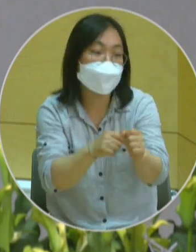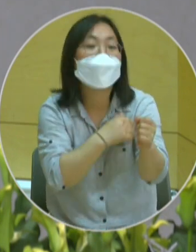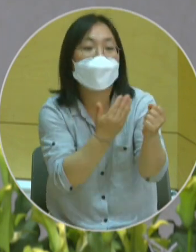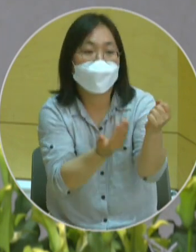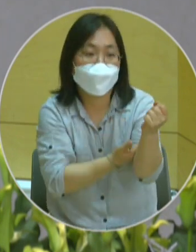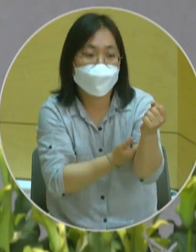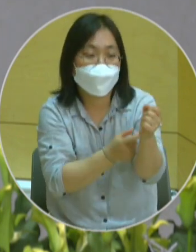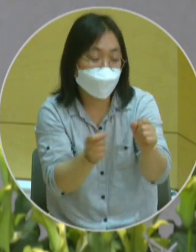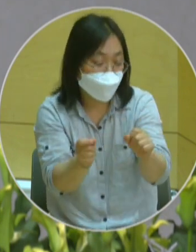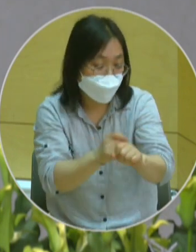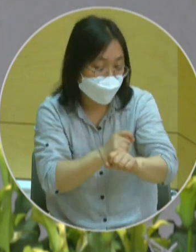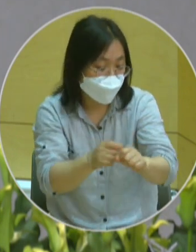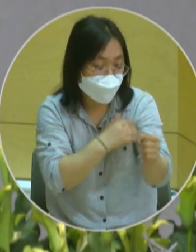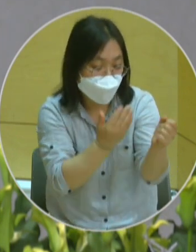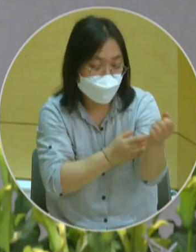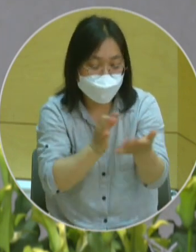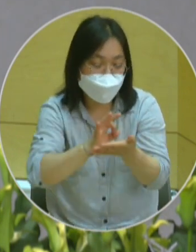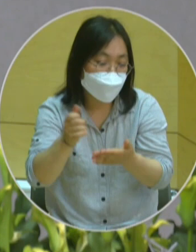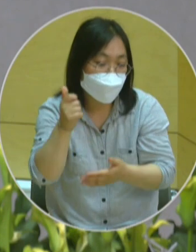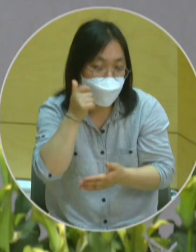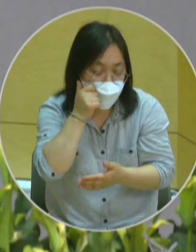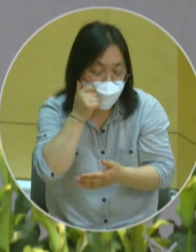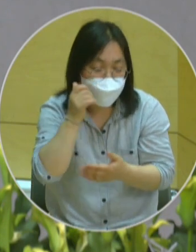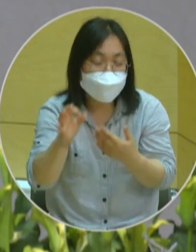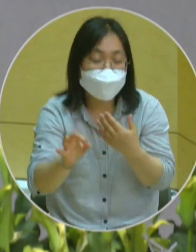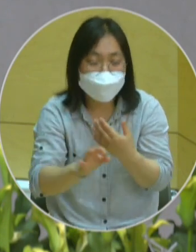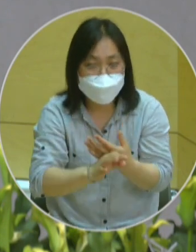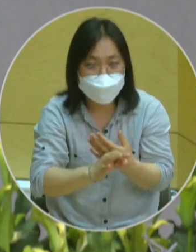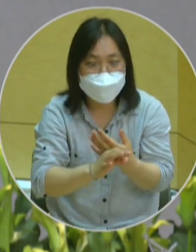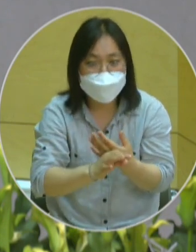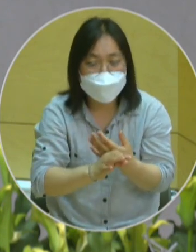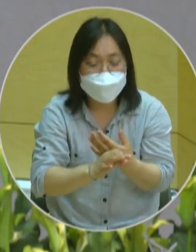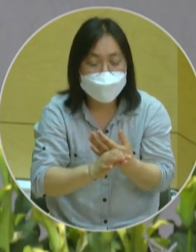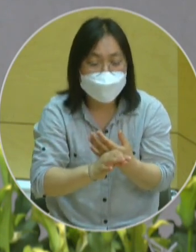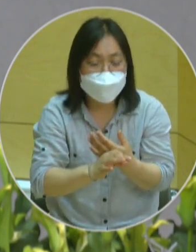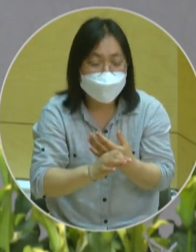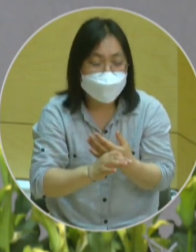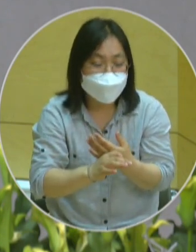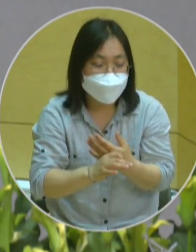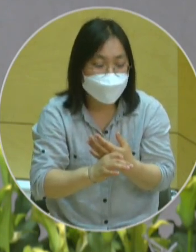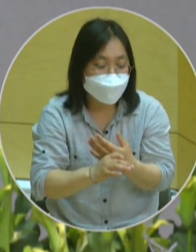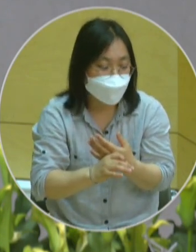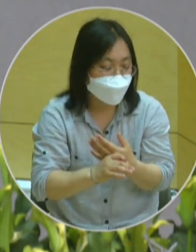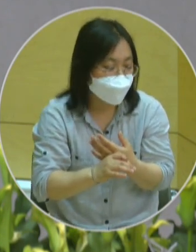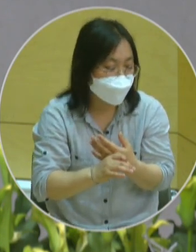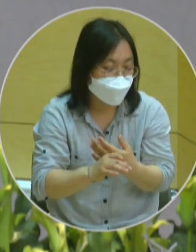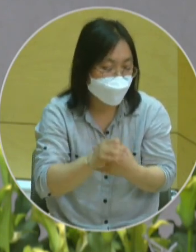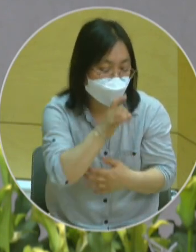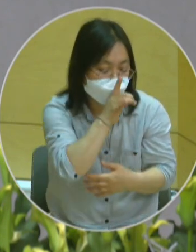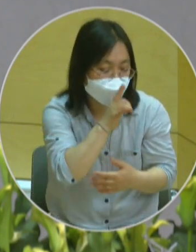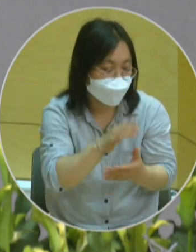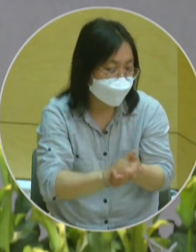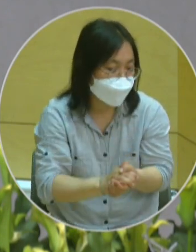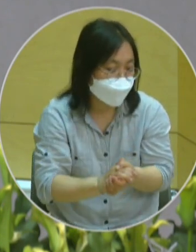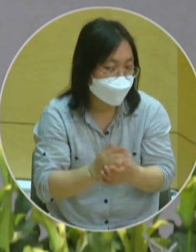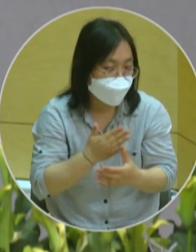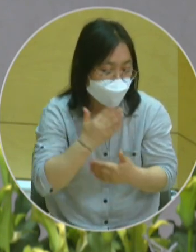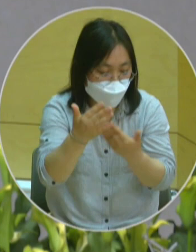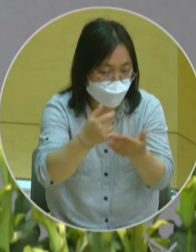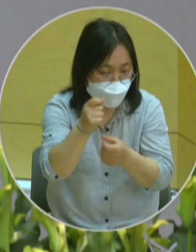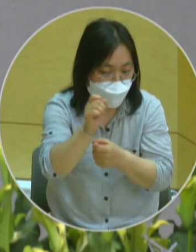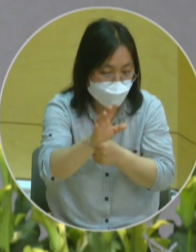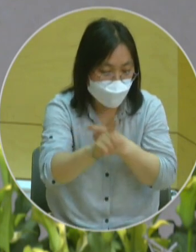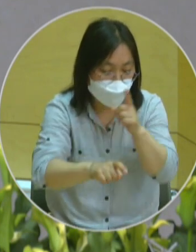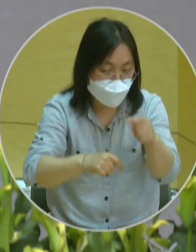안 쓰면 손해보는 거예요. 내가 하나님 앞에 나갈 수 있는 기회를 주셨고, 하나님께서 내게 하나님께 나갈 수 있도록